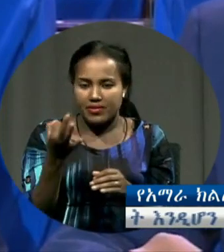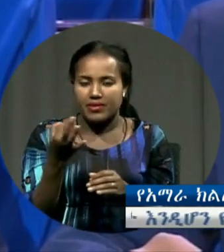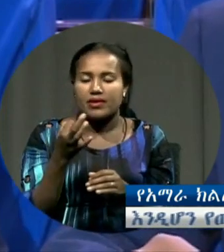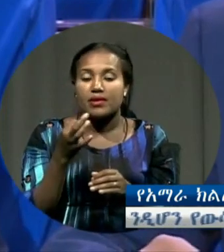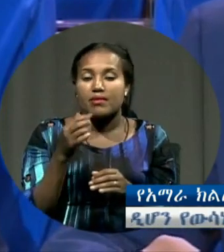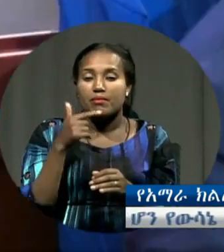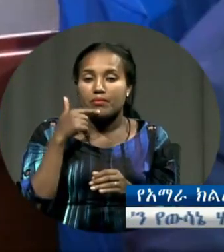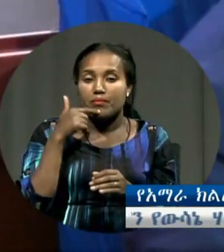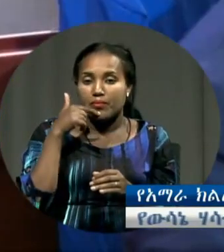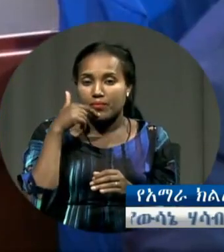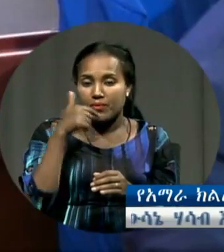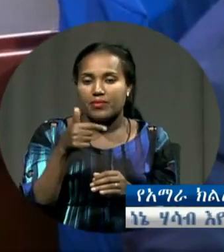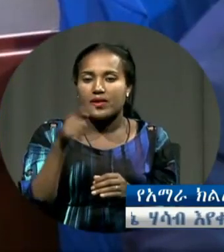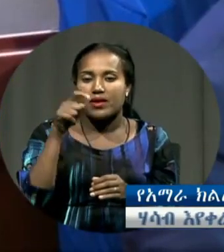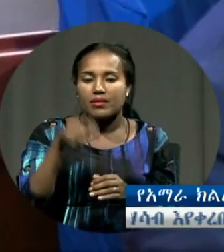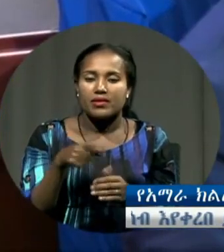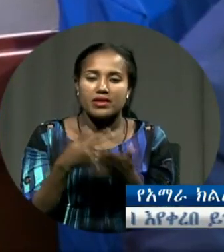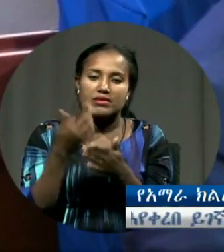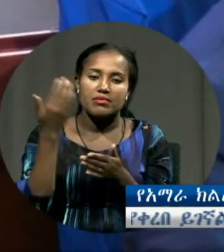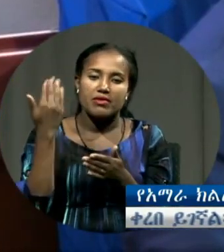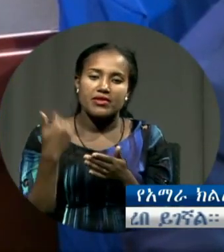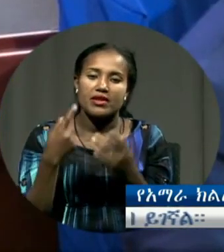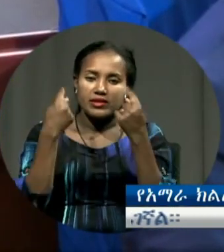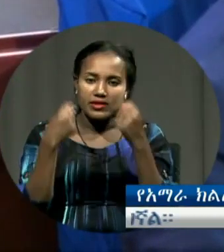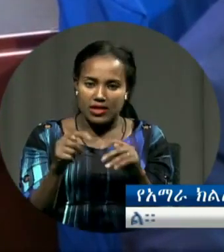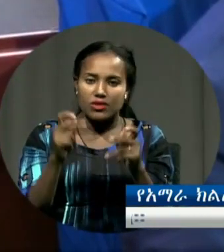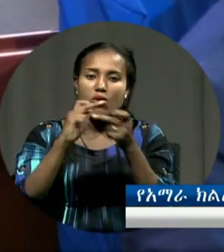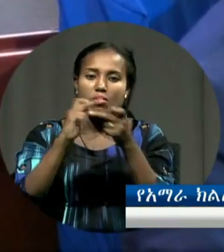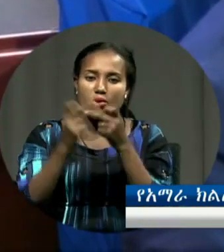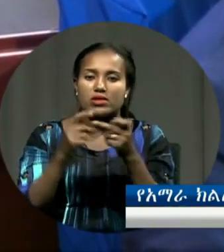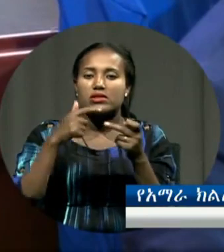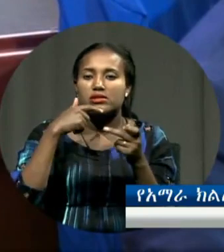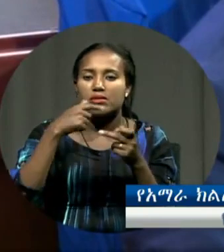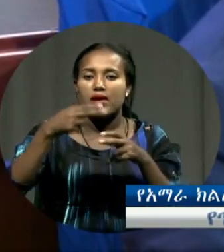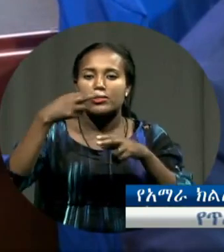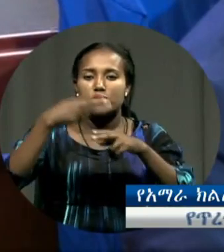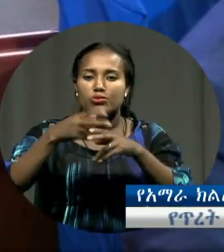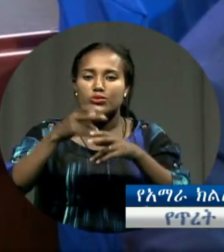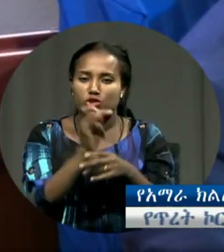መነሳት ስላለበት ነው። ከዚህ በፊት ጥረት ኮርፖሬት ሲባል ያው ስሙን እንጂ